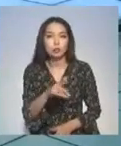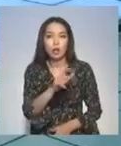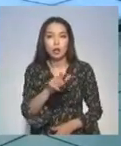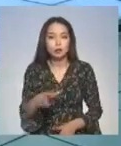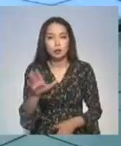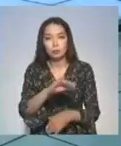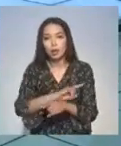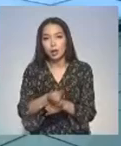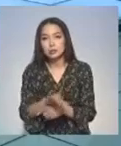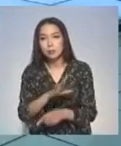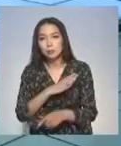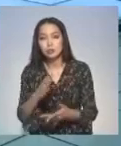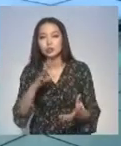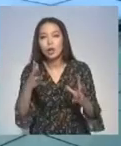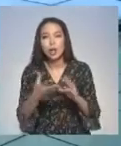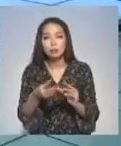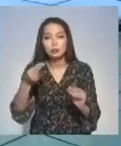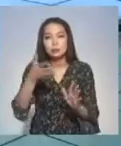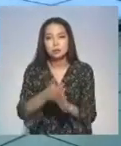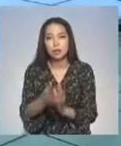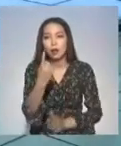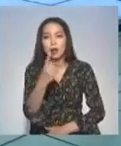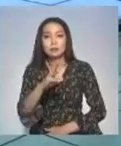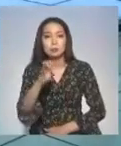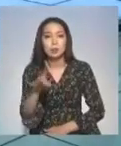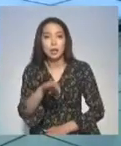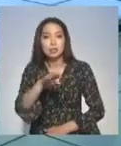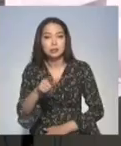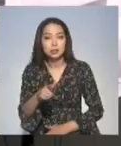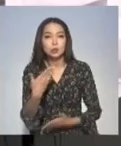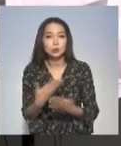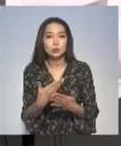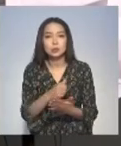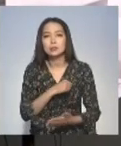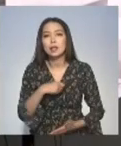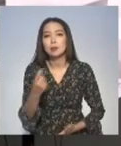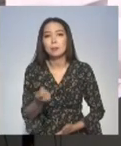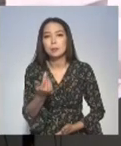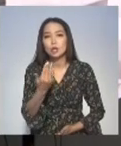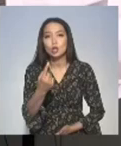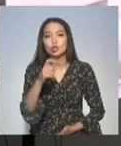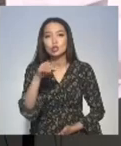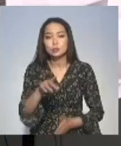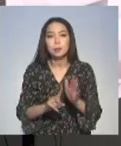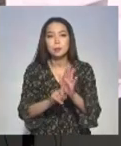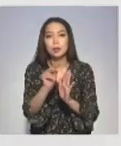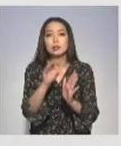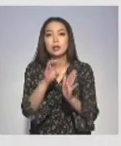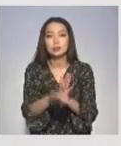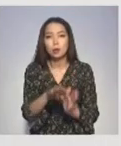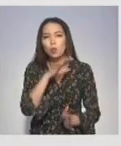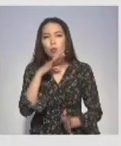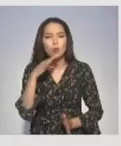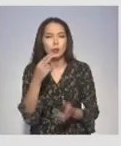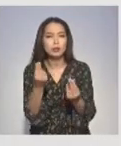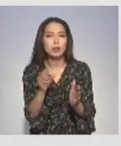сан соқтырған. Олардың жалпы шығыны 1 миллиард теңгеге жуықтайды. Ең аз деген салым 100 мың теңгеден басталып, ең көбі 12